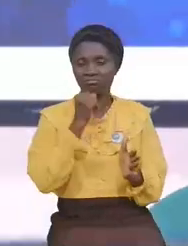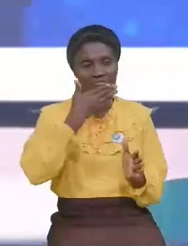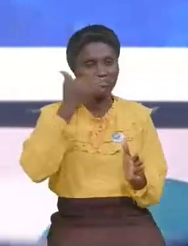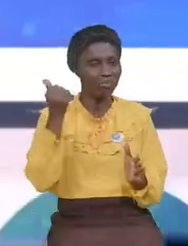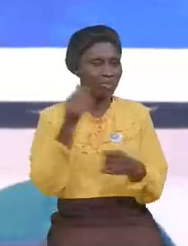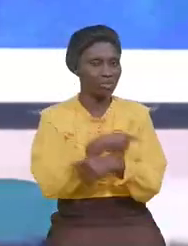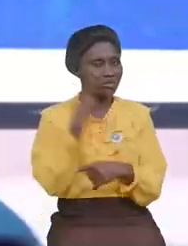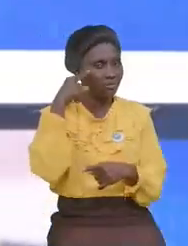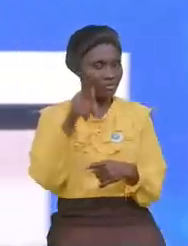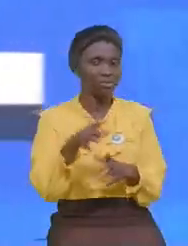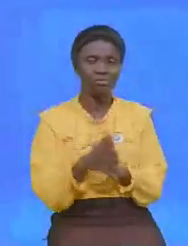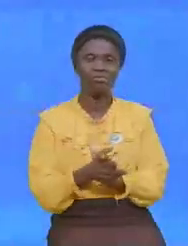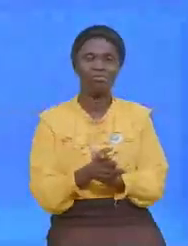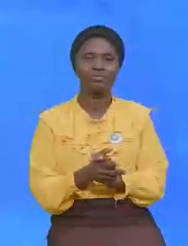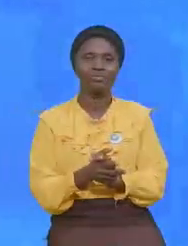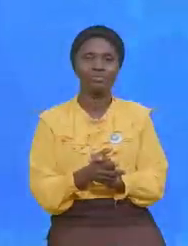du musicien,